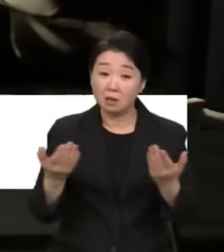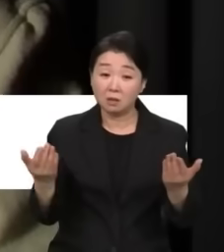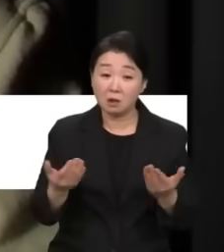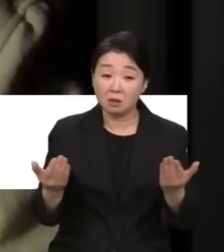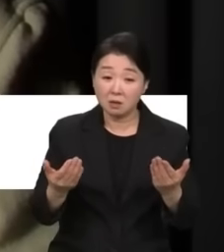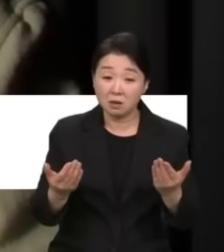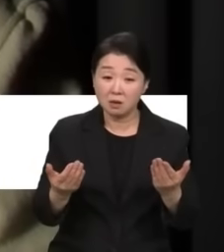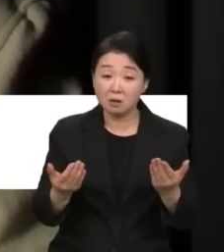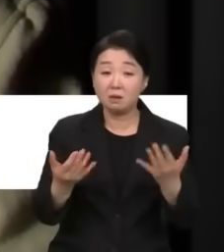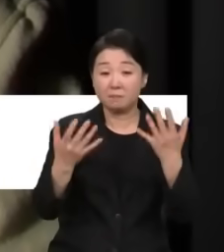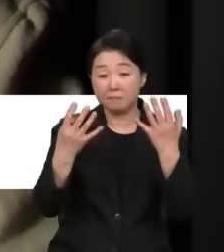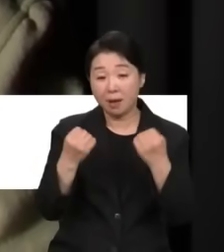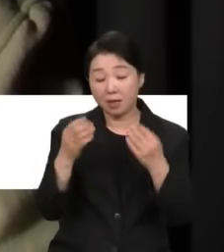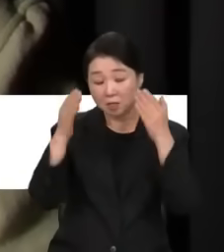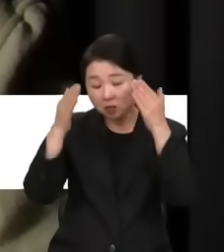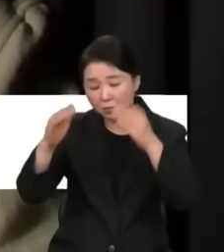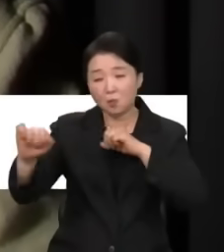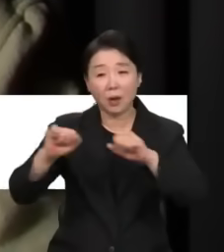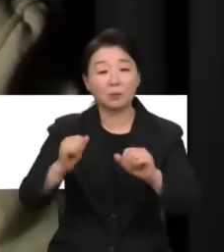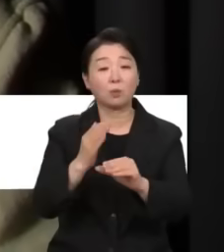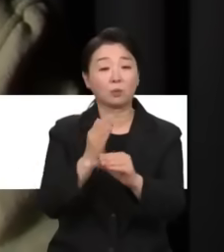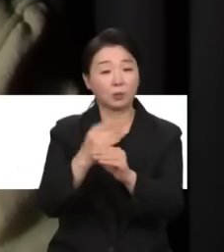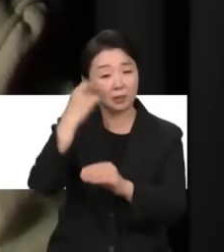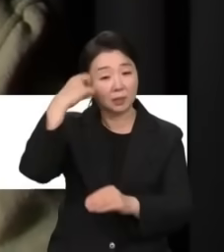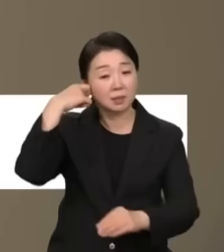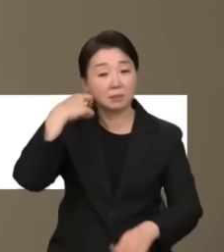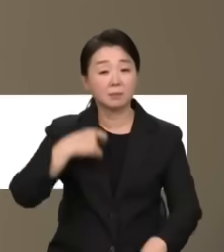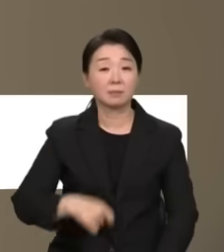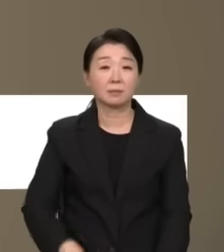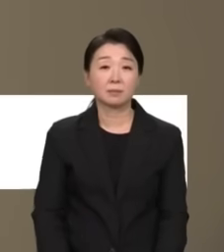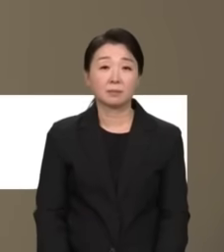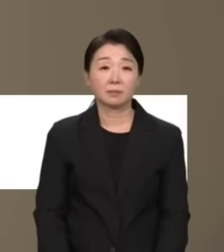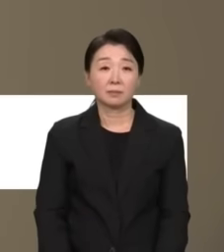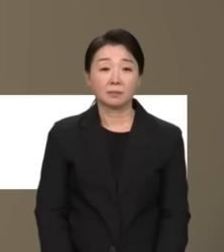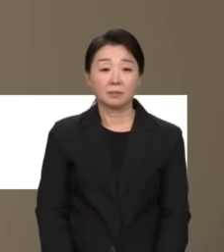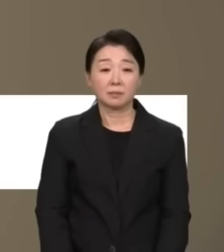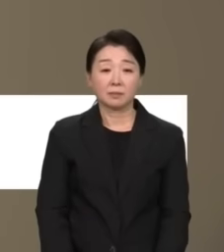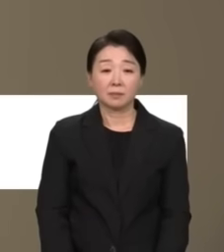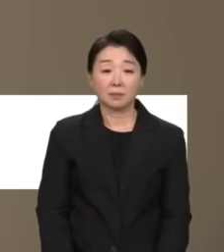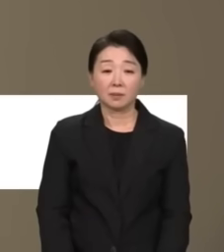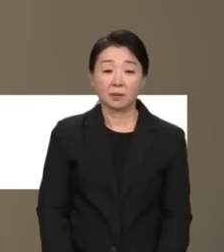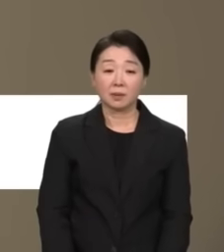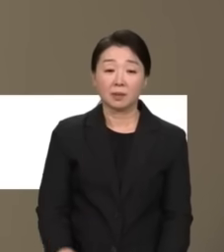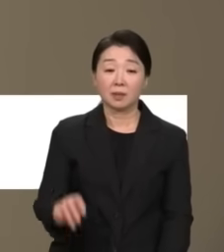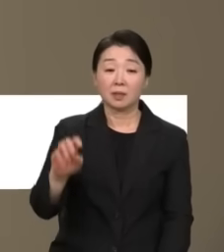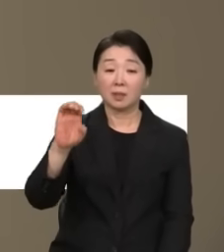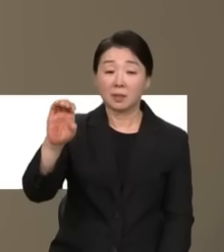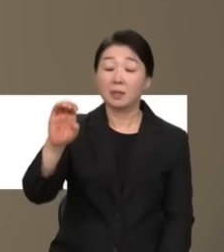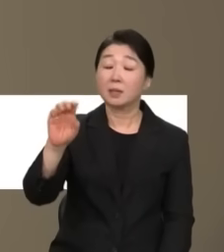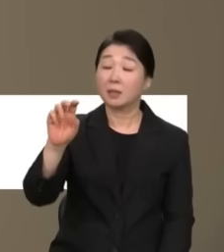많이 집중하고 있다는 느낌은 들었습니다. ENC라는 회사가 본인 회사니까